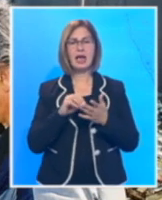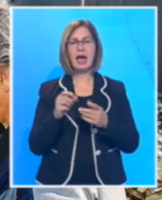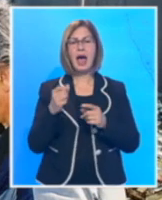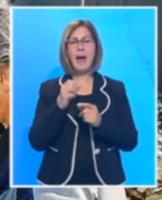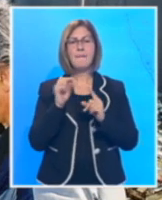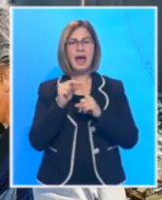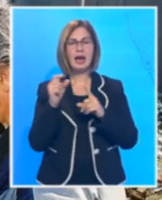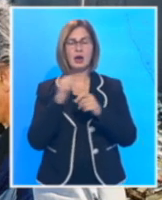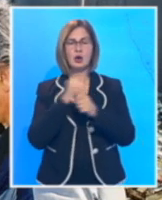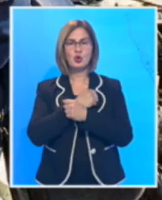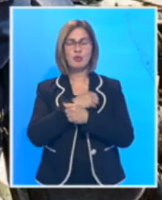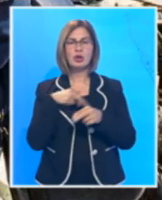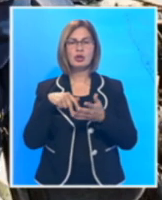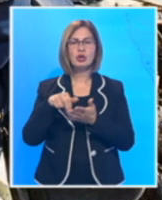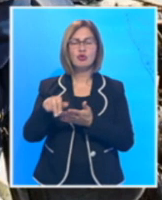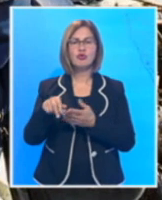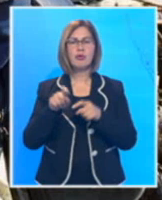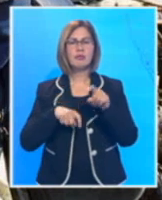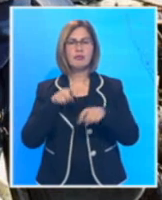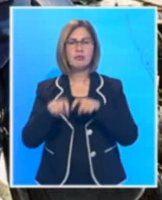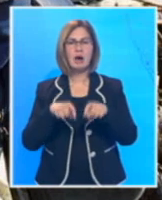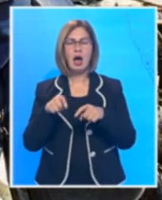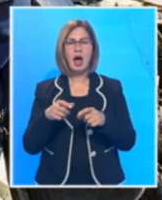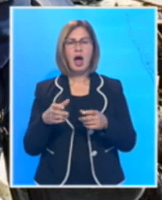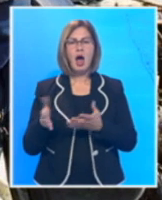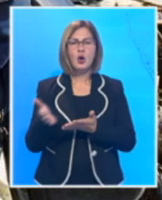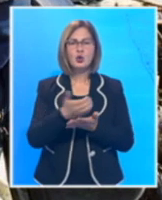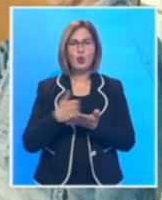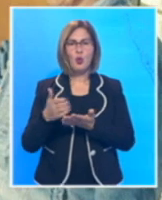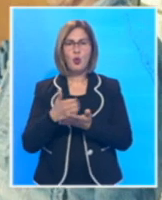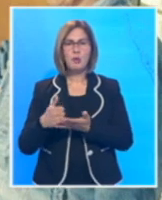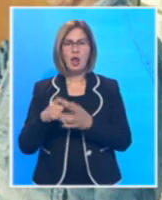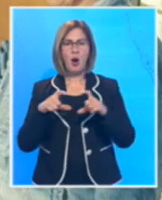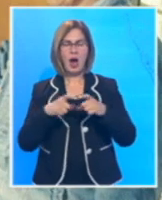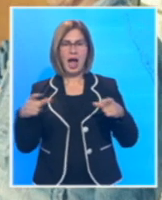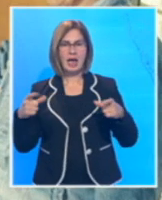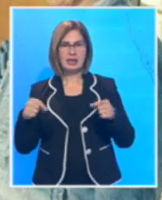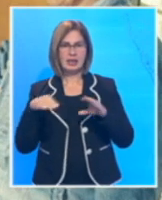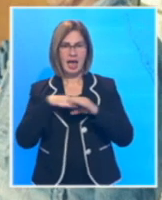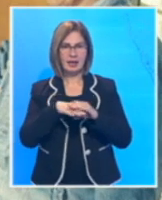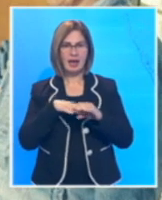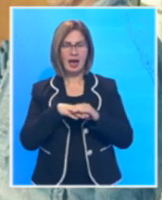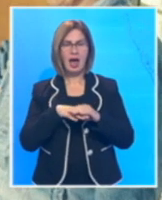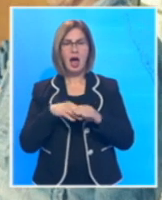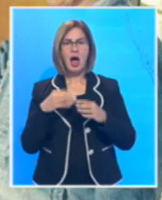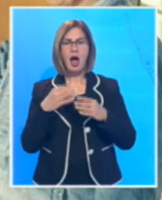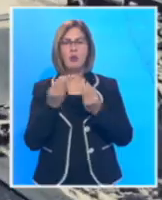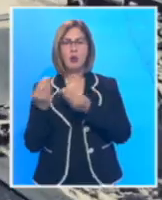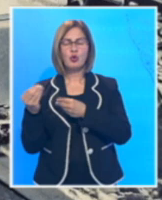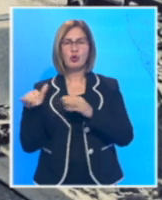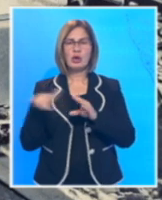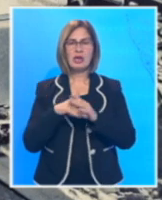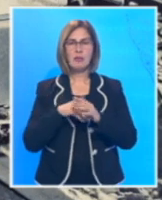po ruševinama televizije i skupljao neke beta kasete. Mnoštvo zaposlenih u radioteleviziji Vojvodine je